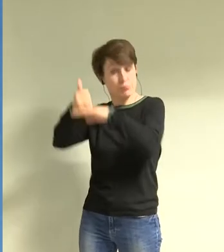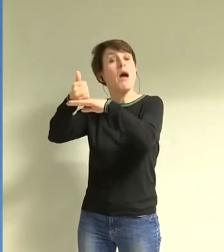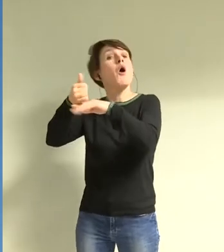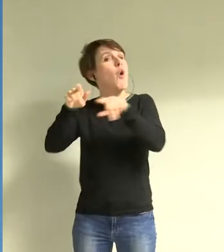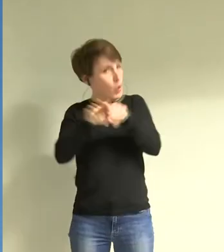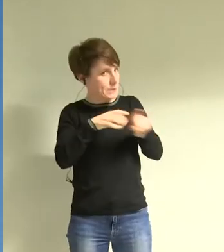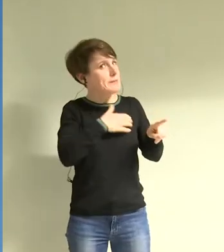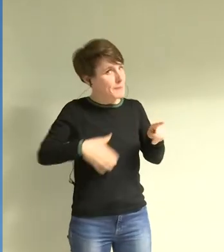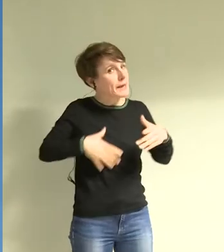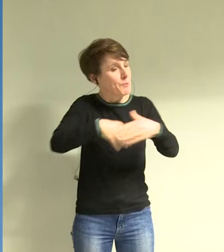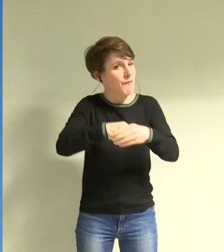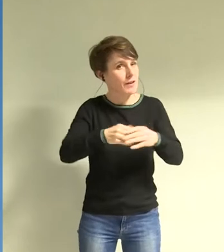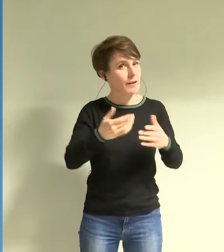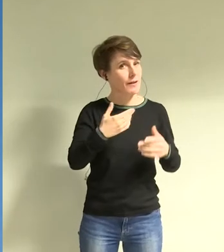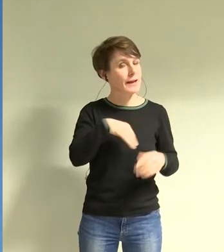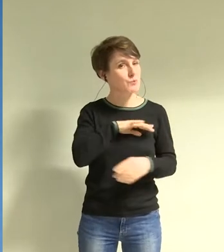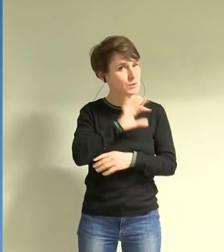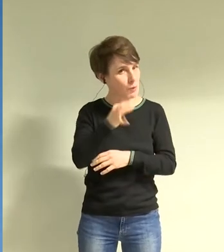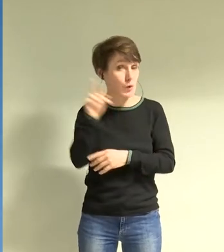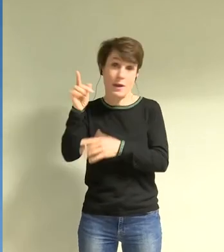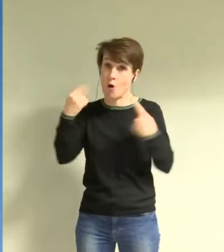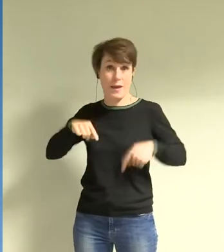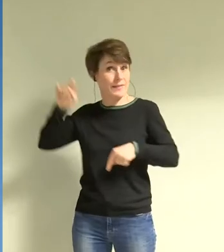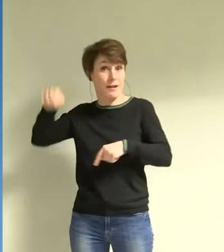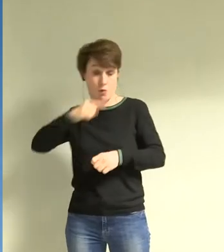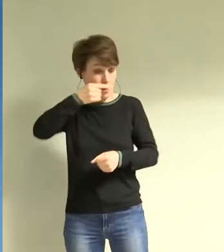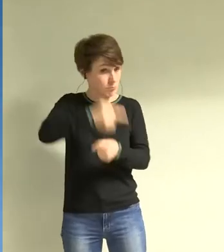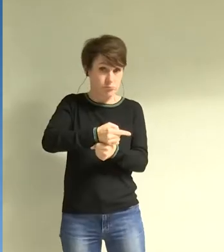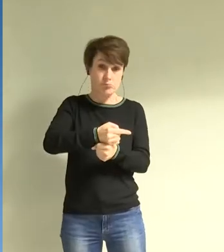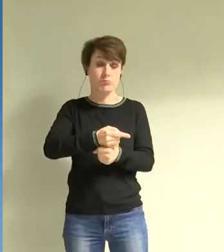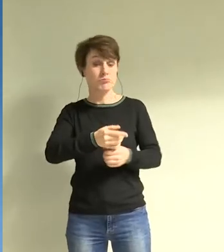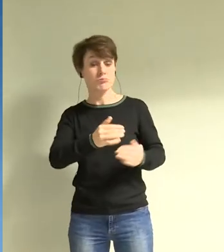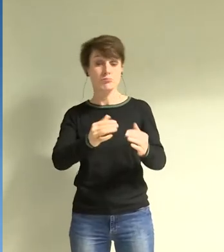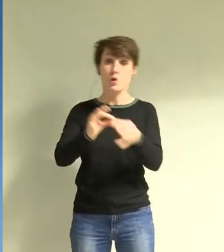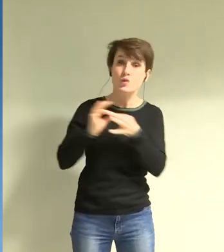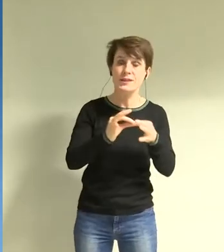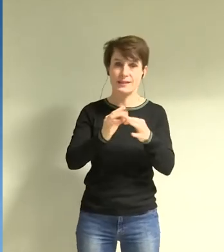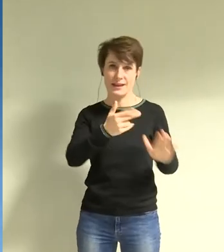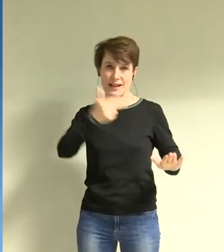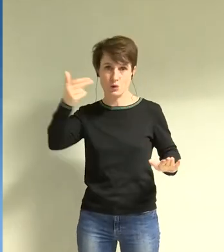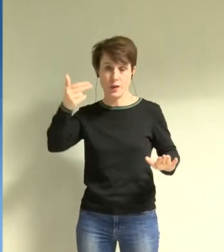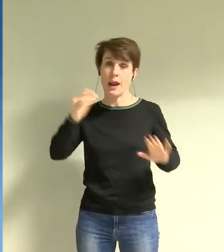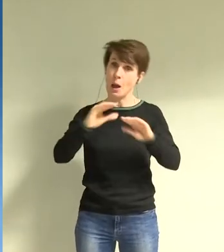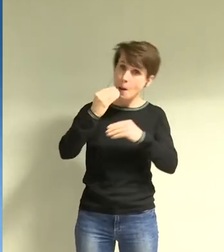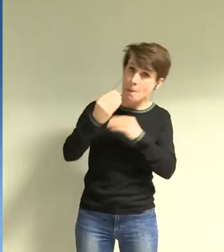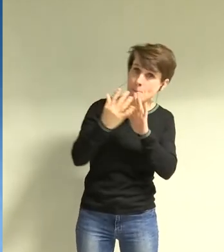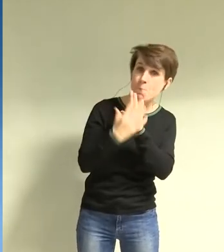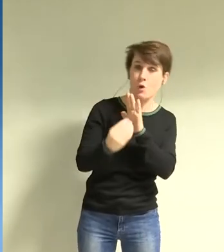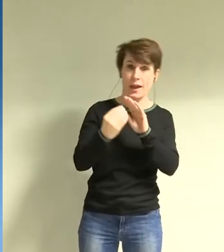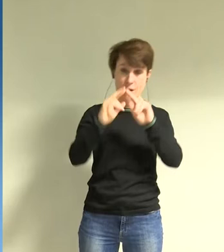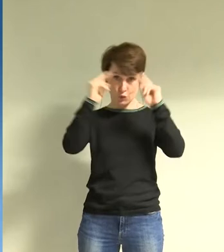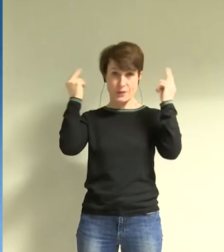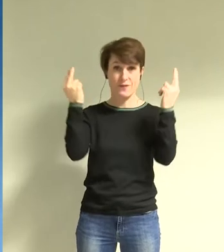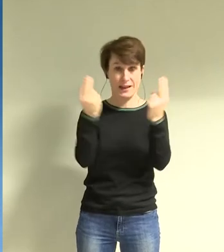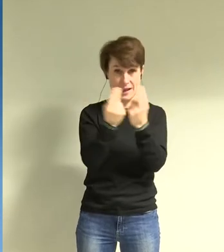de prendre les mesures nécessaires à la préservation de l'unité nationale et de notre modèle universaliste incompatible avec le